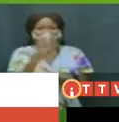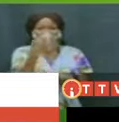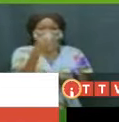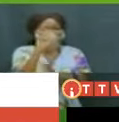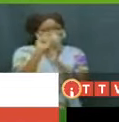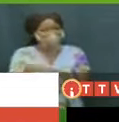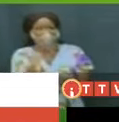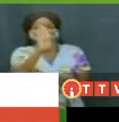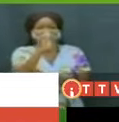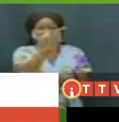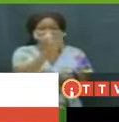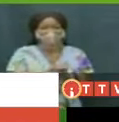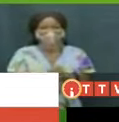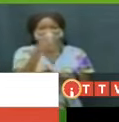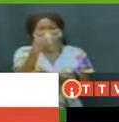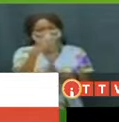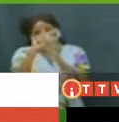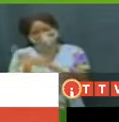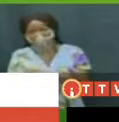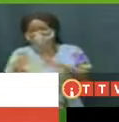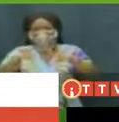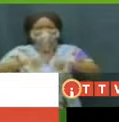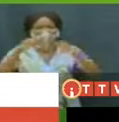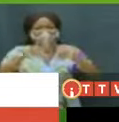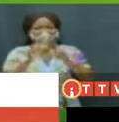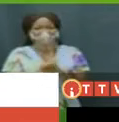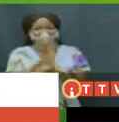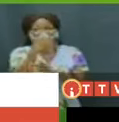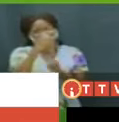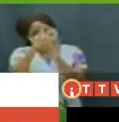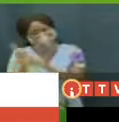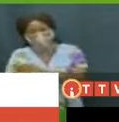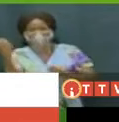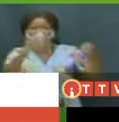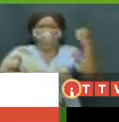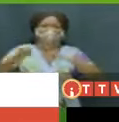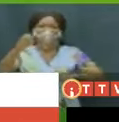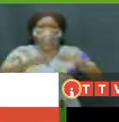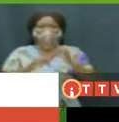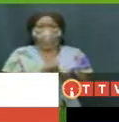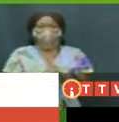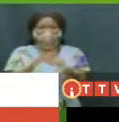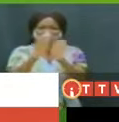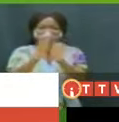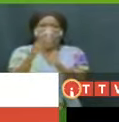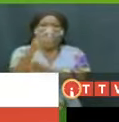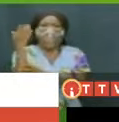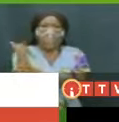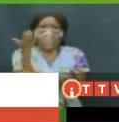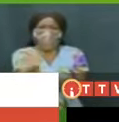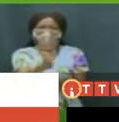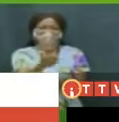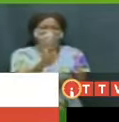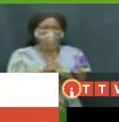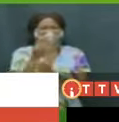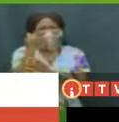Blanta, mmodzi ku Mchinji, mmodzi ku Ncheu. Chimodzi modzi mujane nelandu una kuti matenda